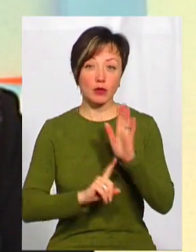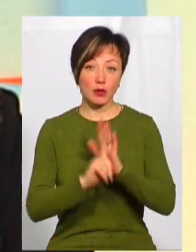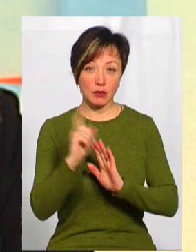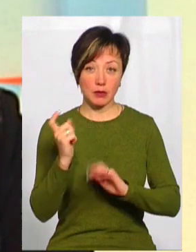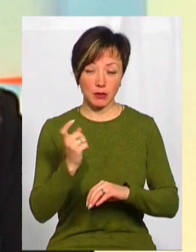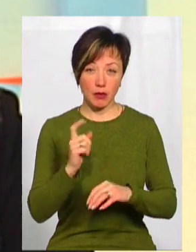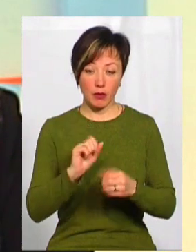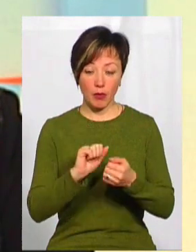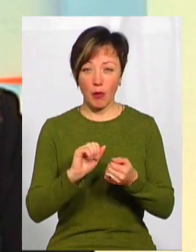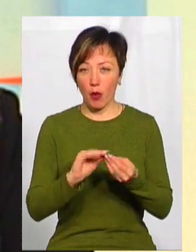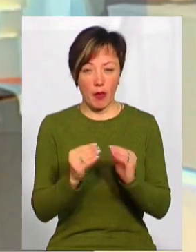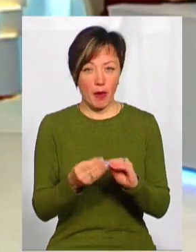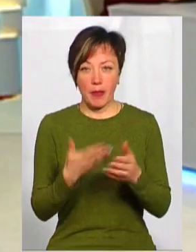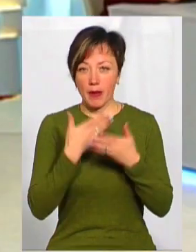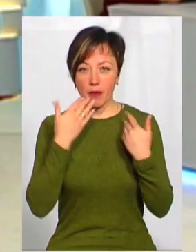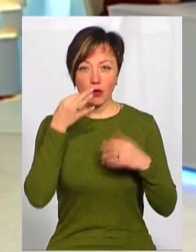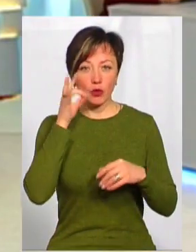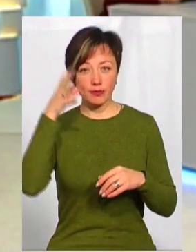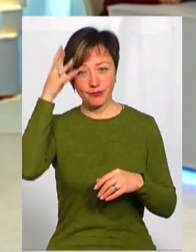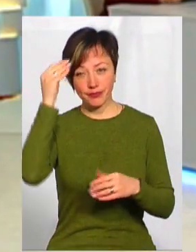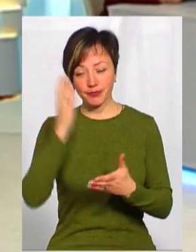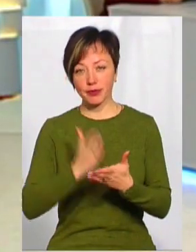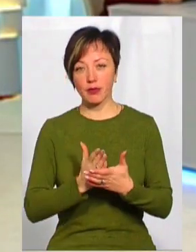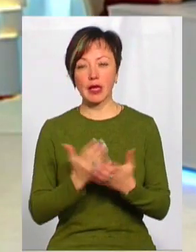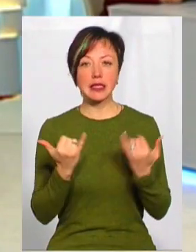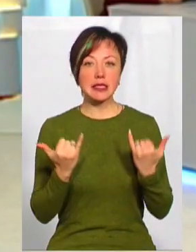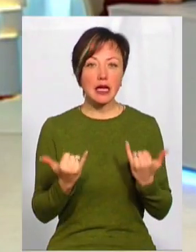запустився, то вже проблем нема. Так, як зараз, певний досвід був. Так, якщо